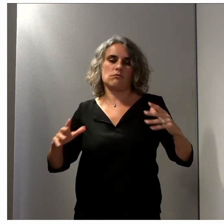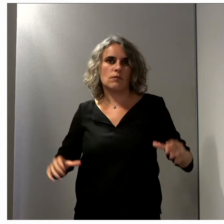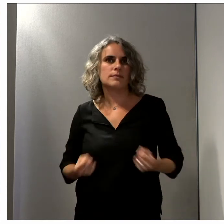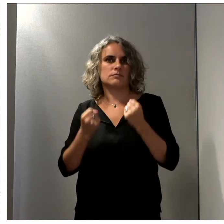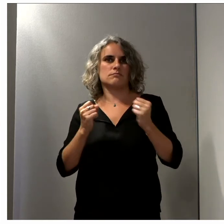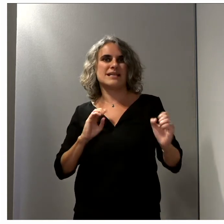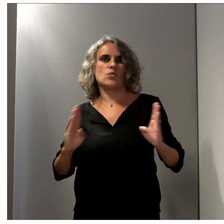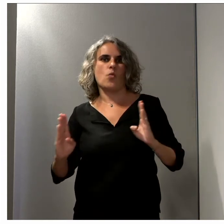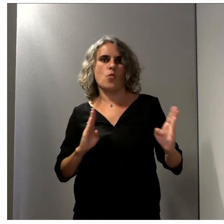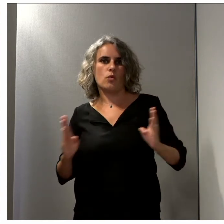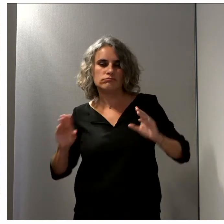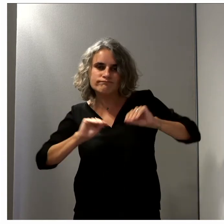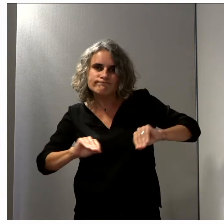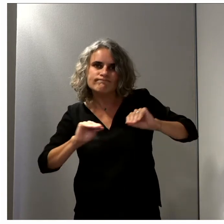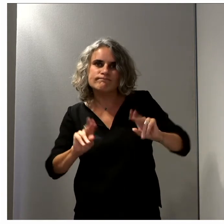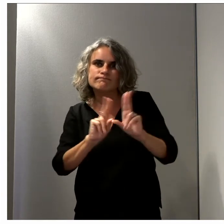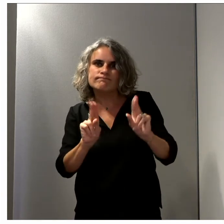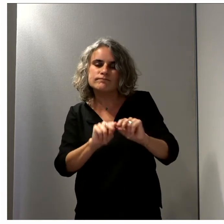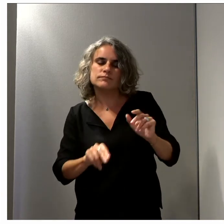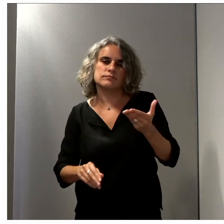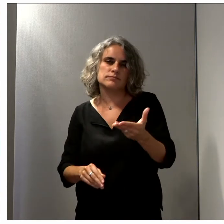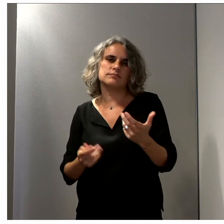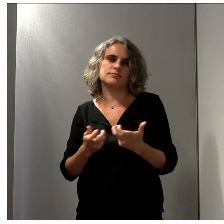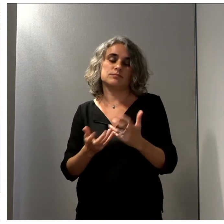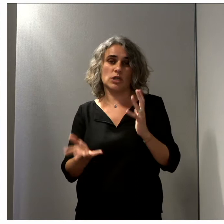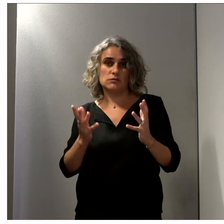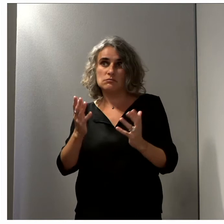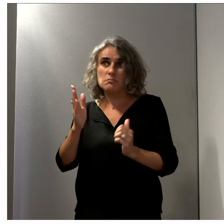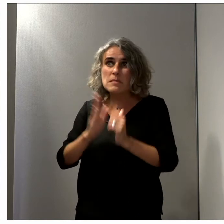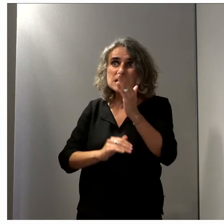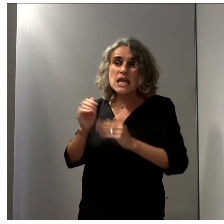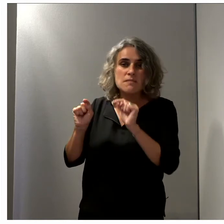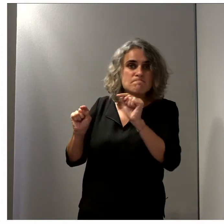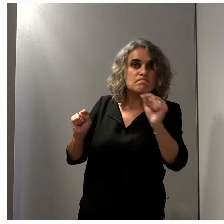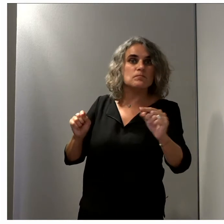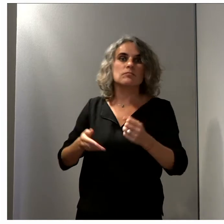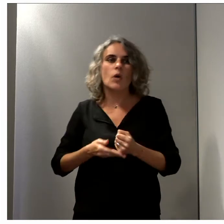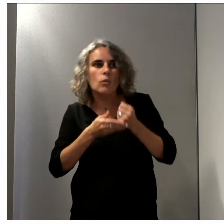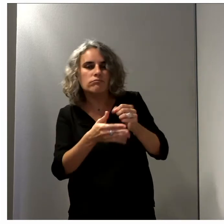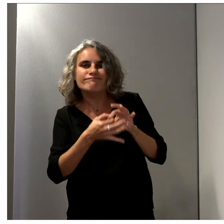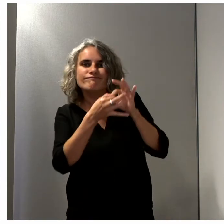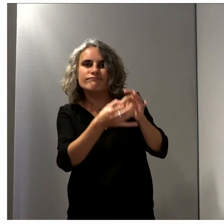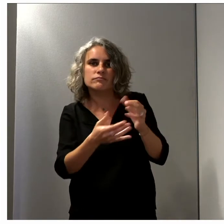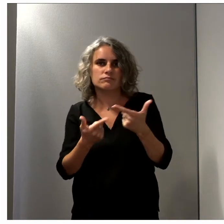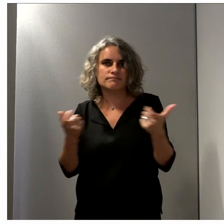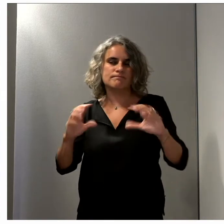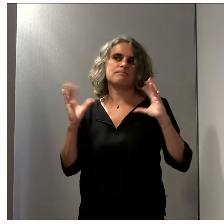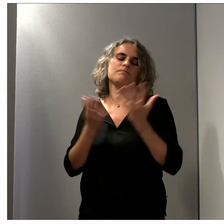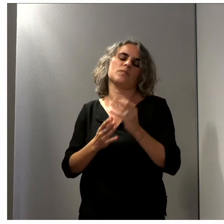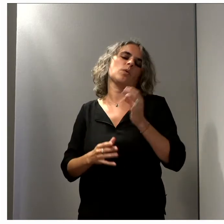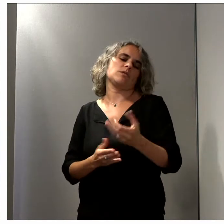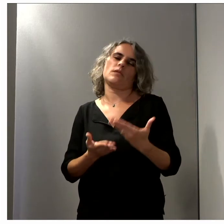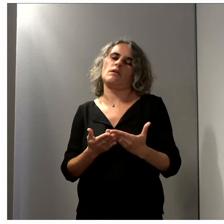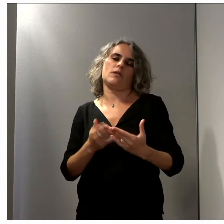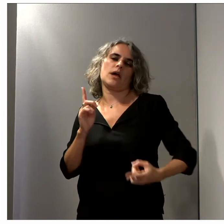se développer. Elles pourraient d'ailleurs s'inscrire dans tout un tas de métiers qui sont déjà présents dans l'accompagnement des personnes. Donc il y a vraiment cette lutte